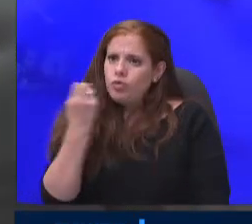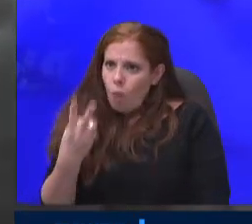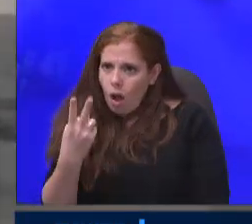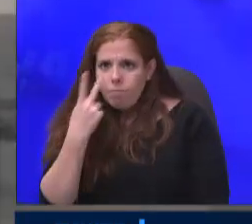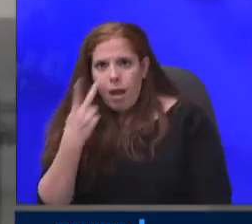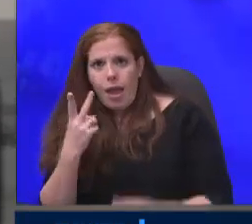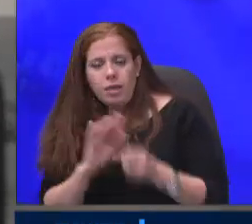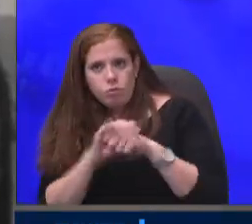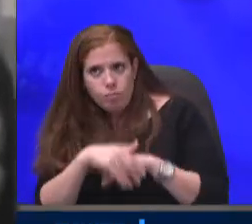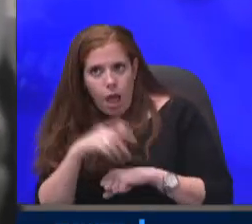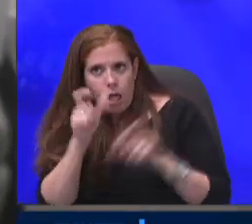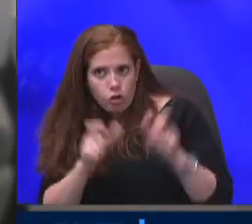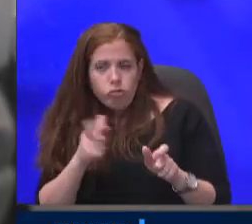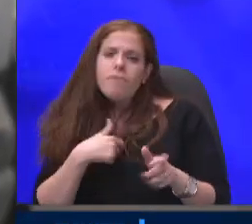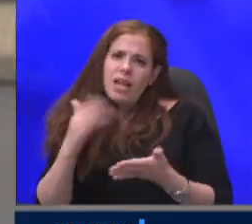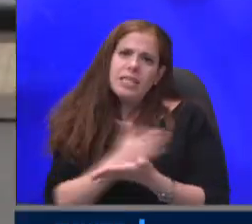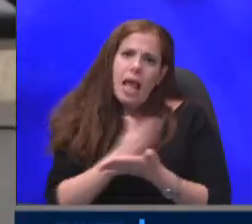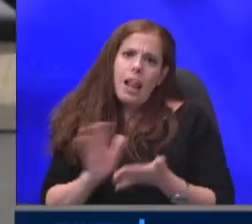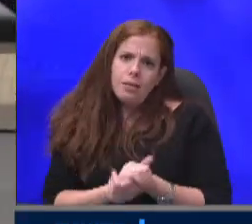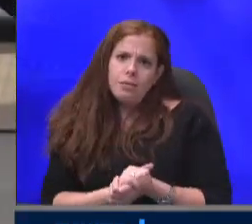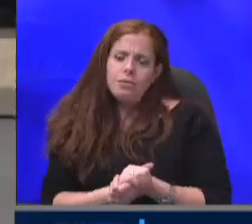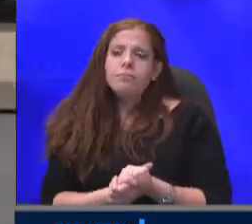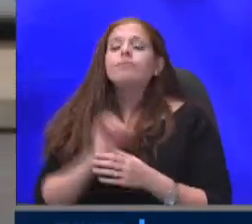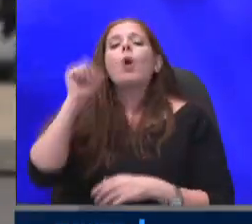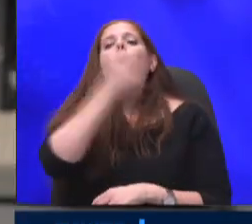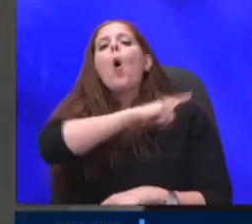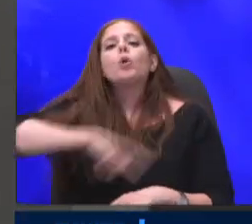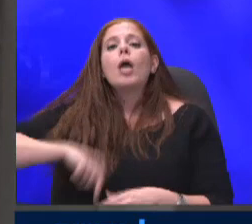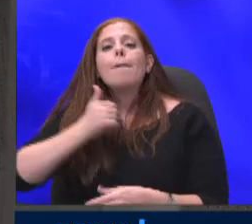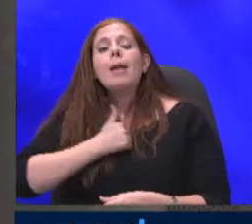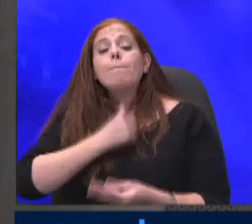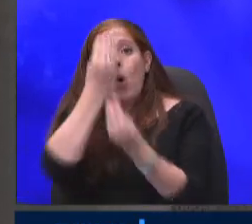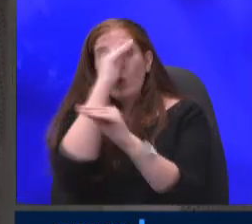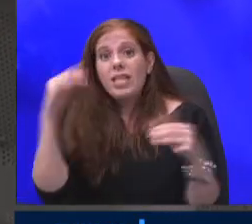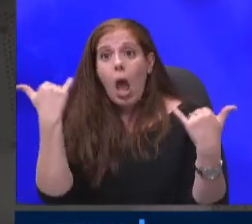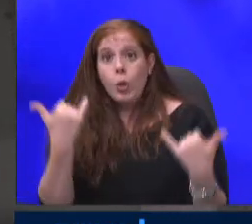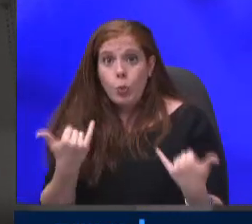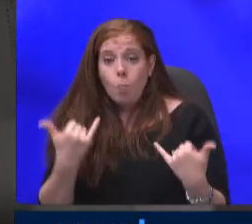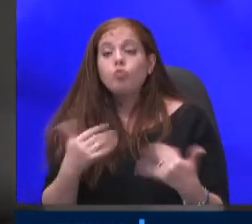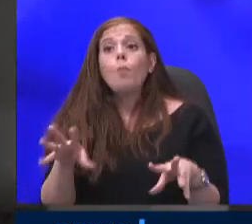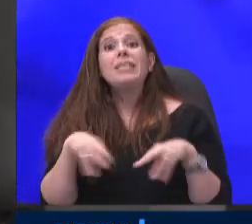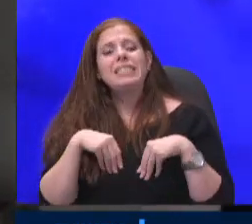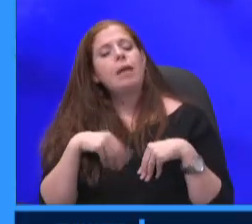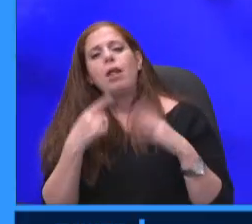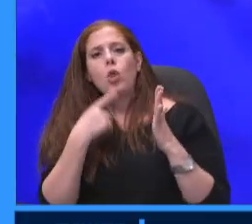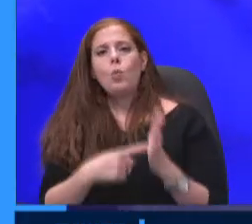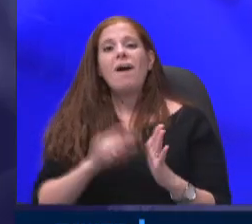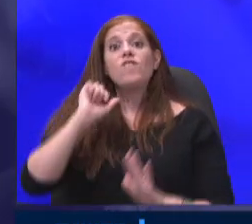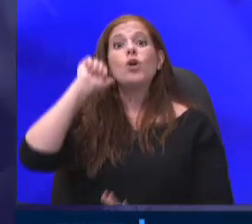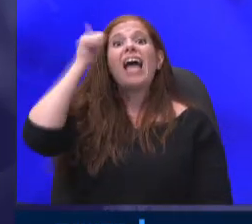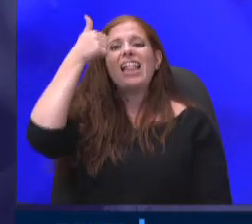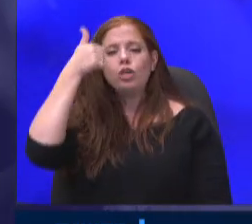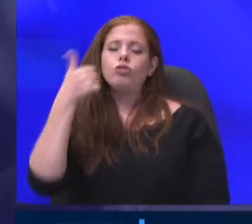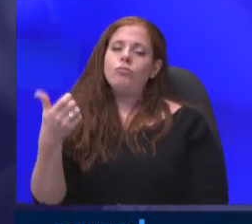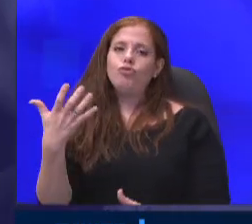אחליט. ראש העיר בני ברק הודיע היום כי יסכים לתת דוגמה ולהיות אחד הראשונים בעיר שהתחסנו.